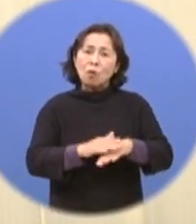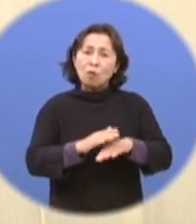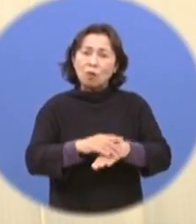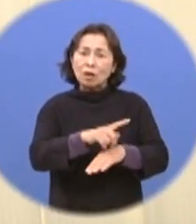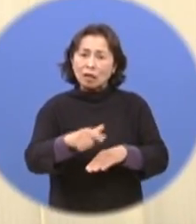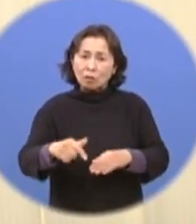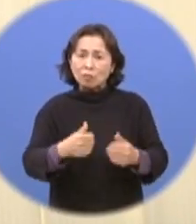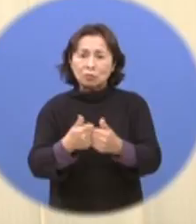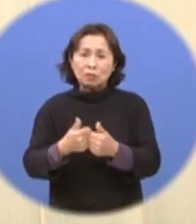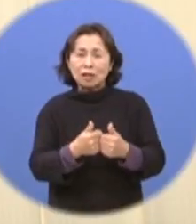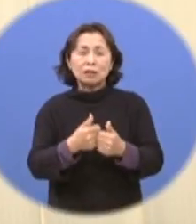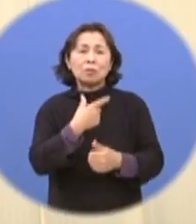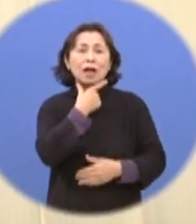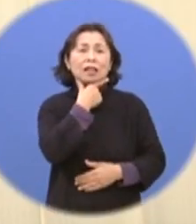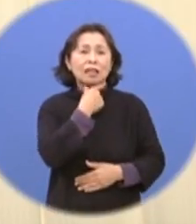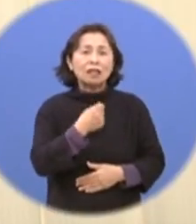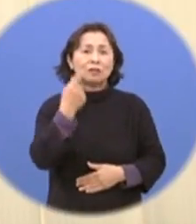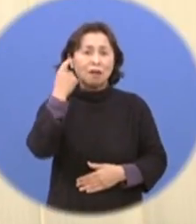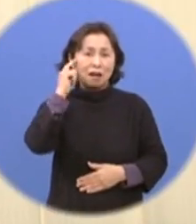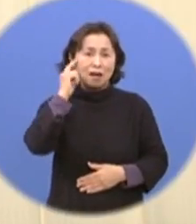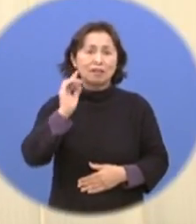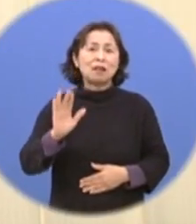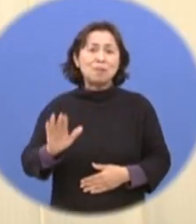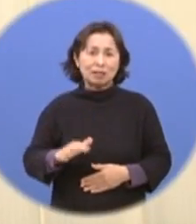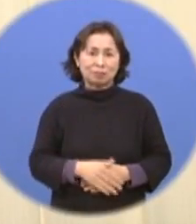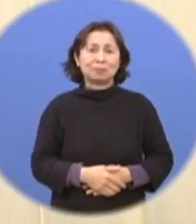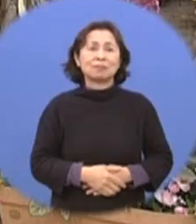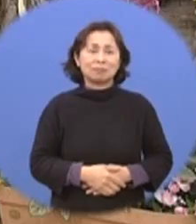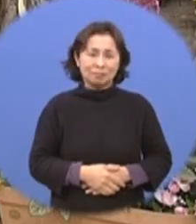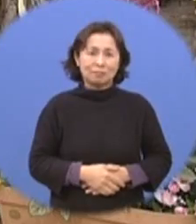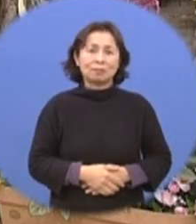話し合って頂ければと考えております